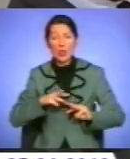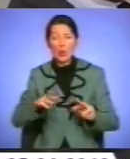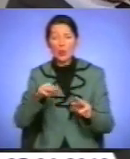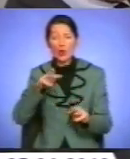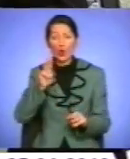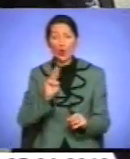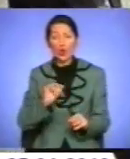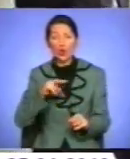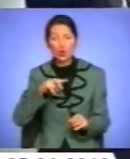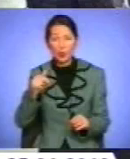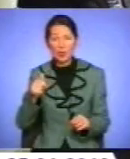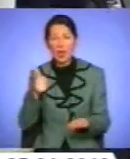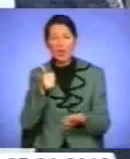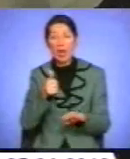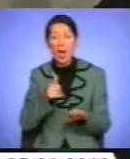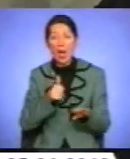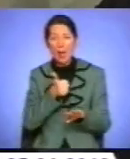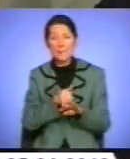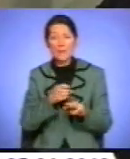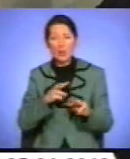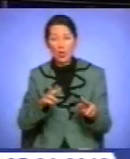прем'єром Грузії Бідзіною Іванішвілі.